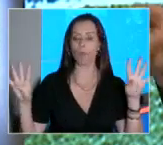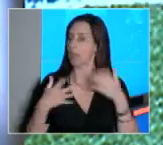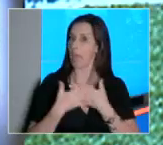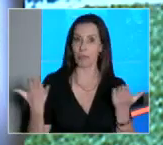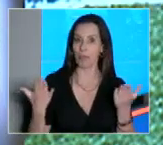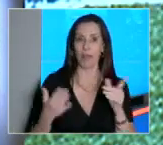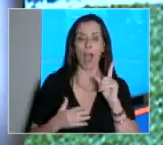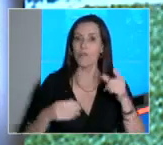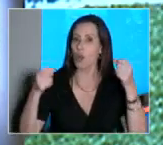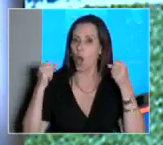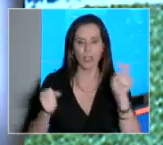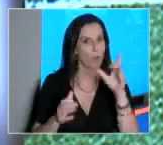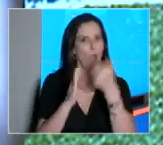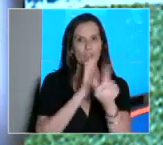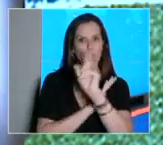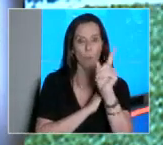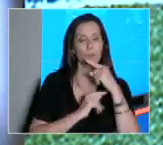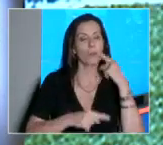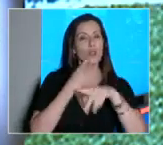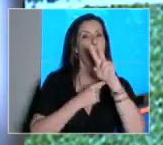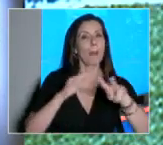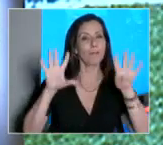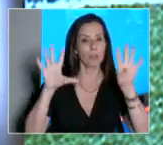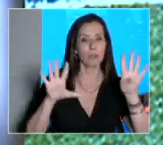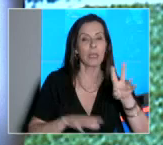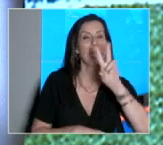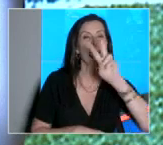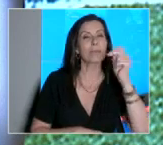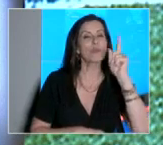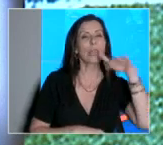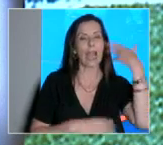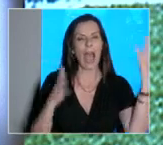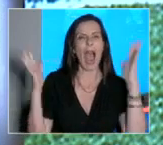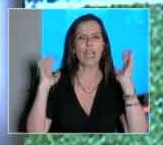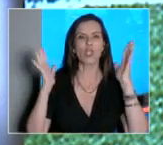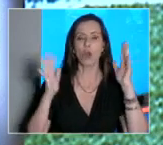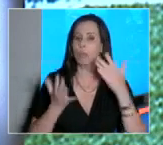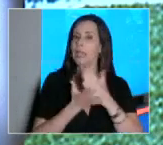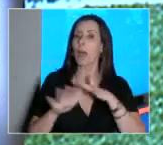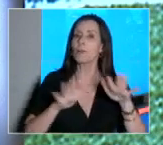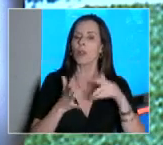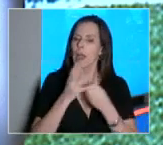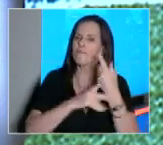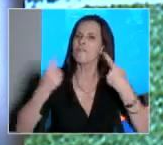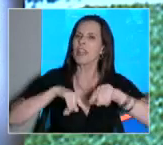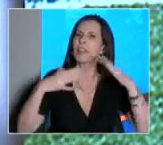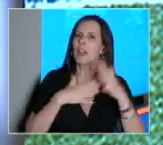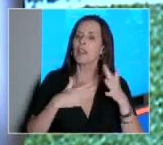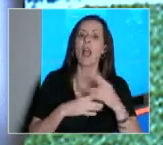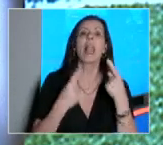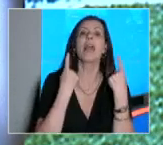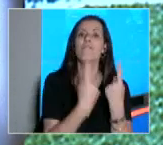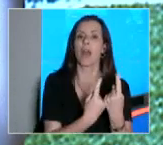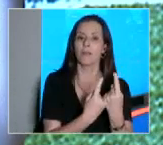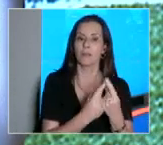ועוד. אולם אוהדים לא ויתרו. בשנת 2009, 20 שנים לאחר האסון, החליטה הממשלה להקים ועדת חקירה